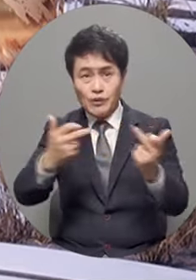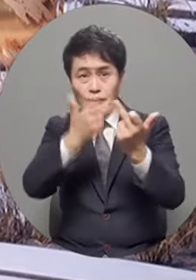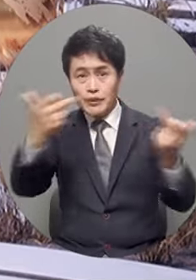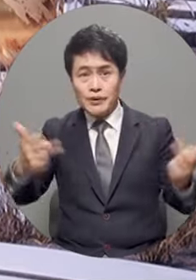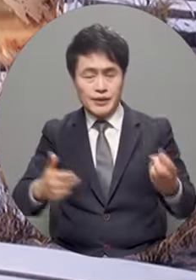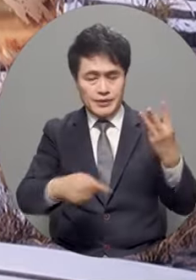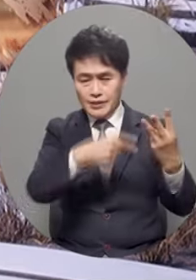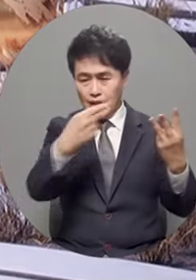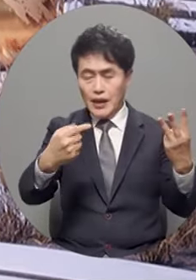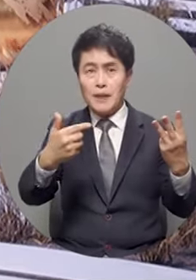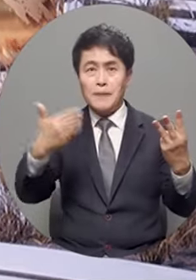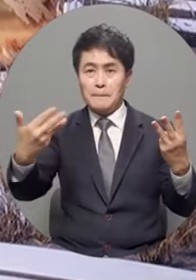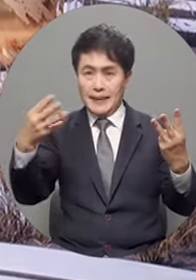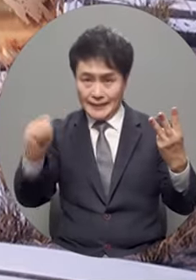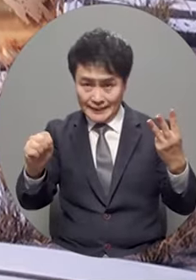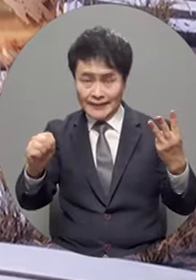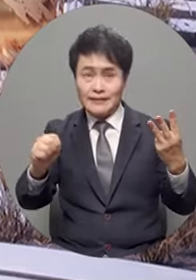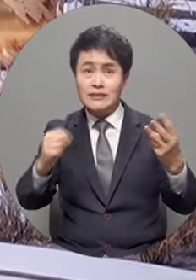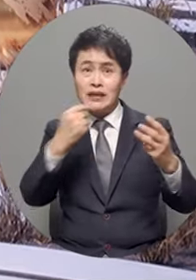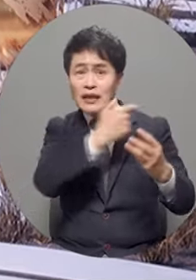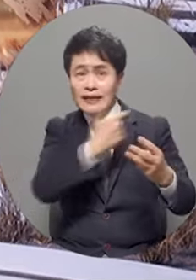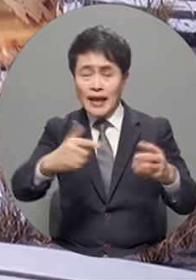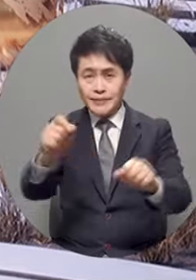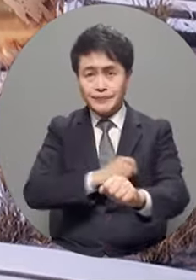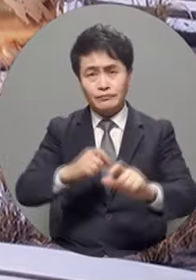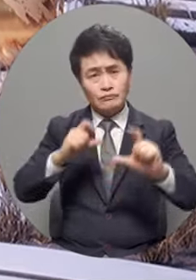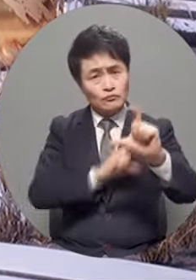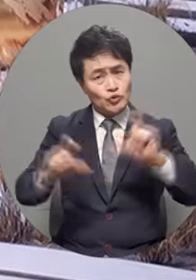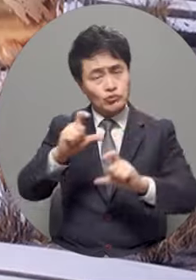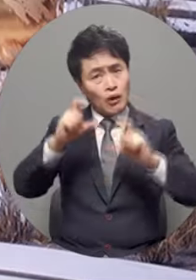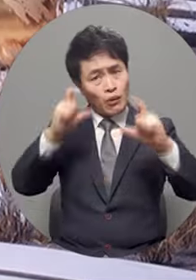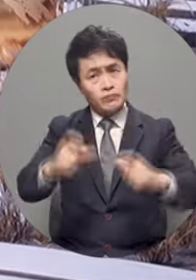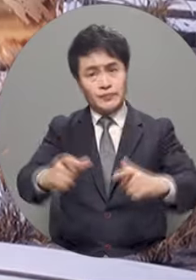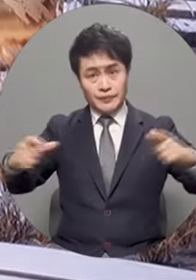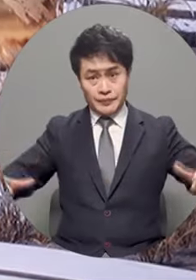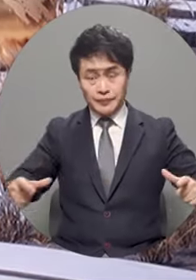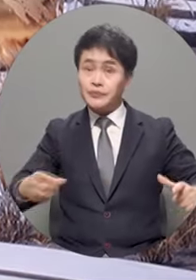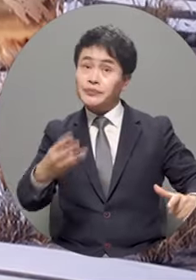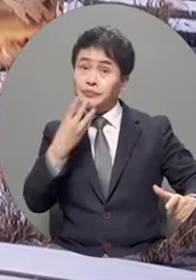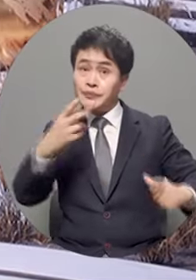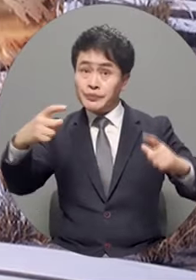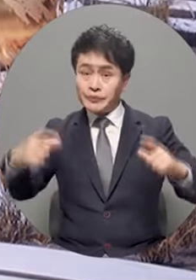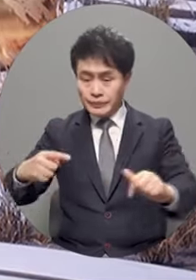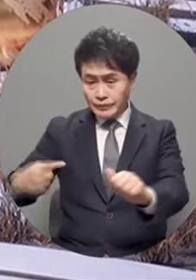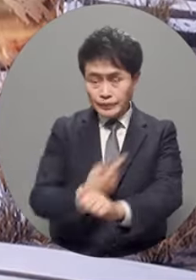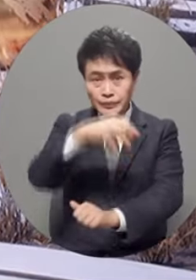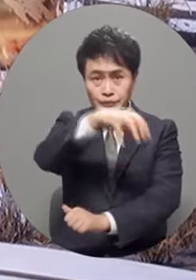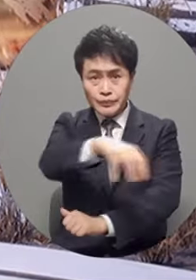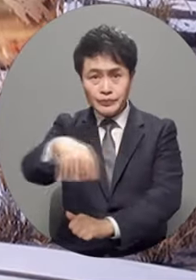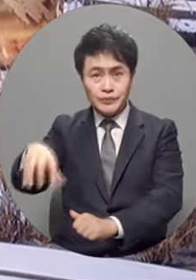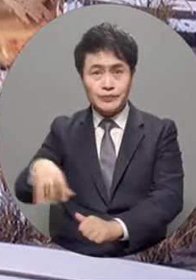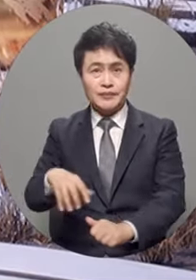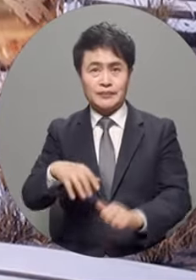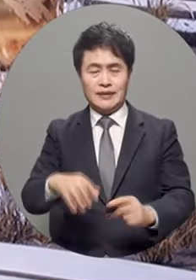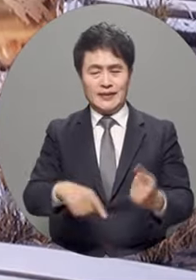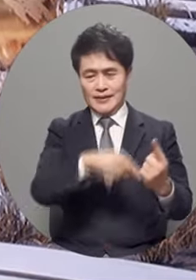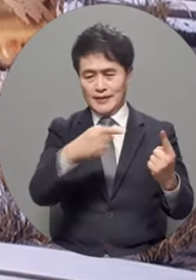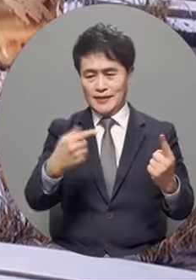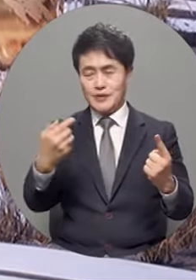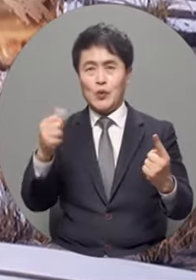3에서 최고 8cm가량 내려 대설특보도 추가로 확대가 되겠고요. 서울을 비롯한 그 밖에 많은 지방도 1에서